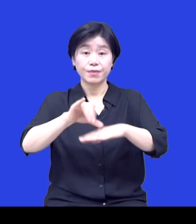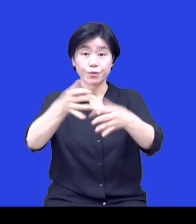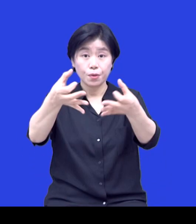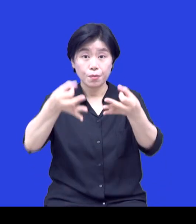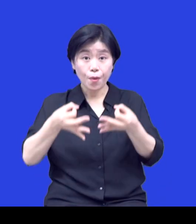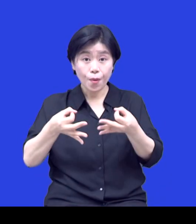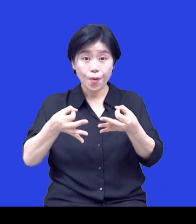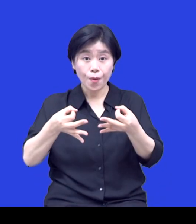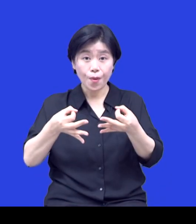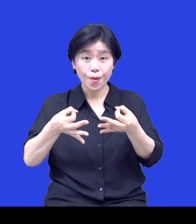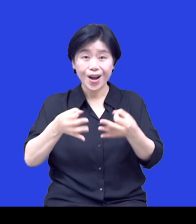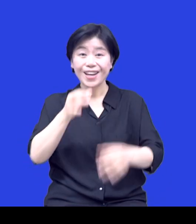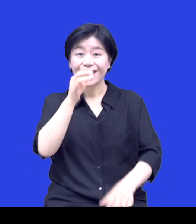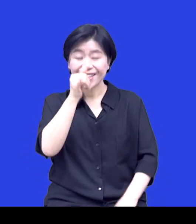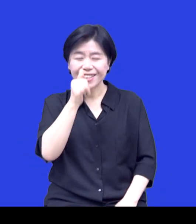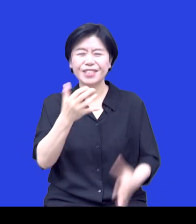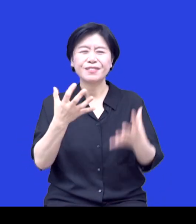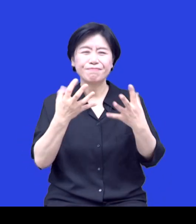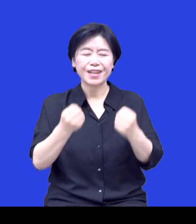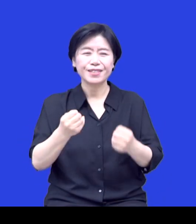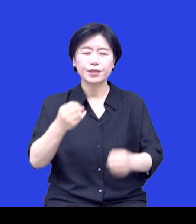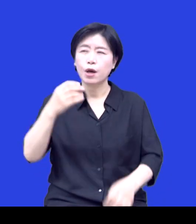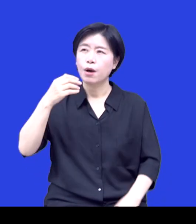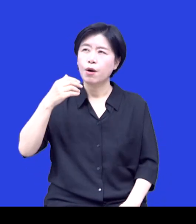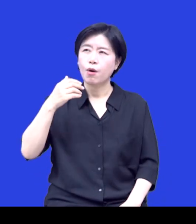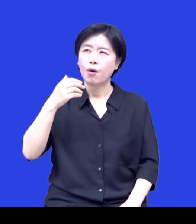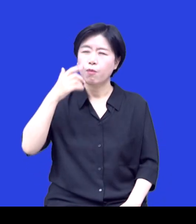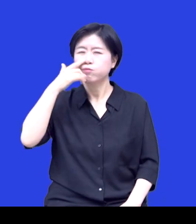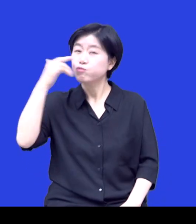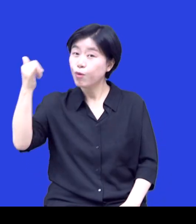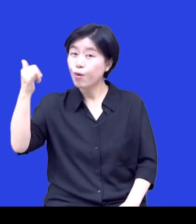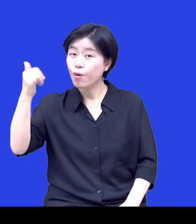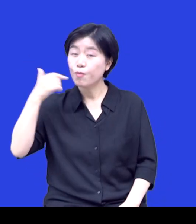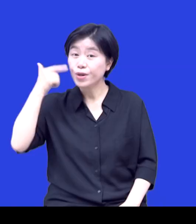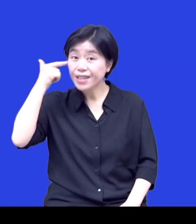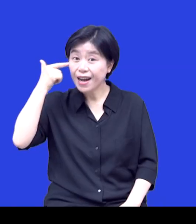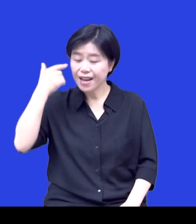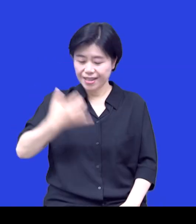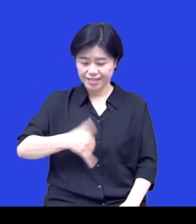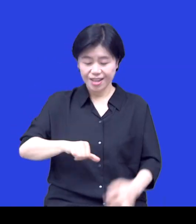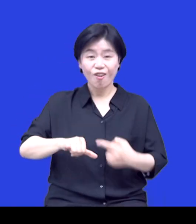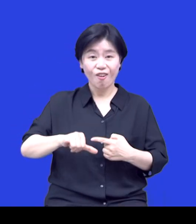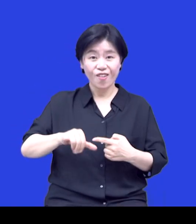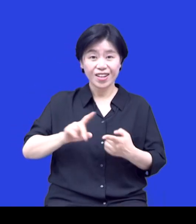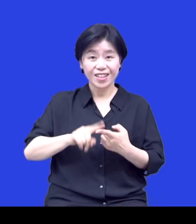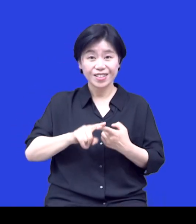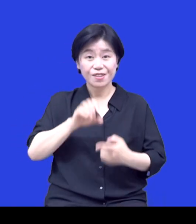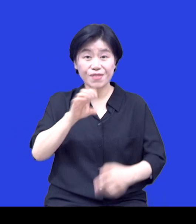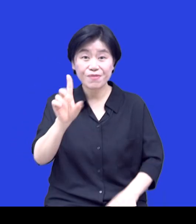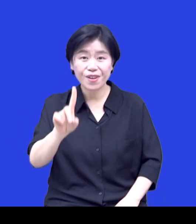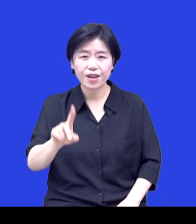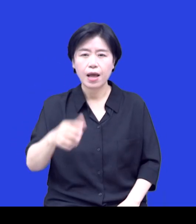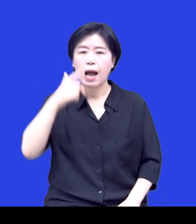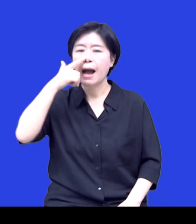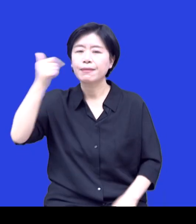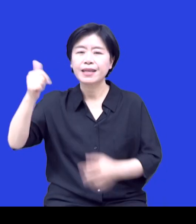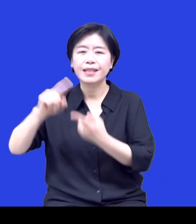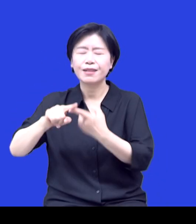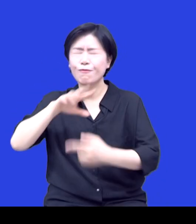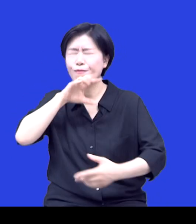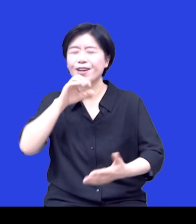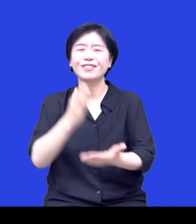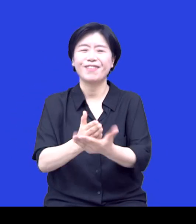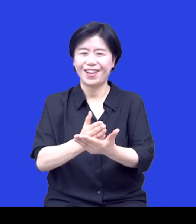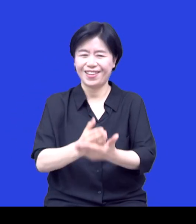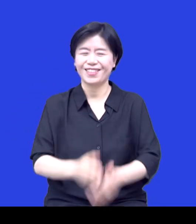많은 또 PK들에게 좀 하고 싶은 얘기 없어요? 우리 같은 PK로서 많은 PK들에게 좀 하시고 아버지 싶은 얘기. 원망하지 말죠.